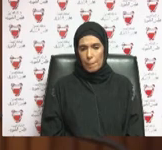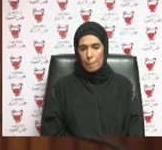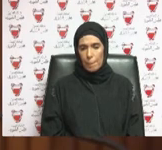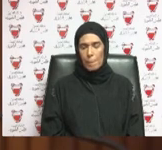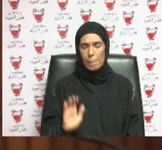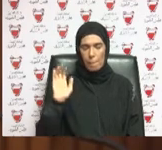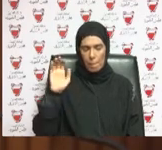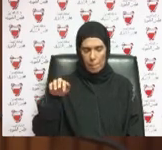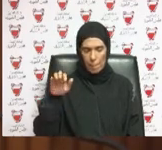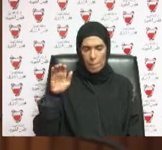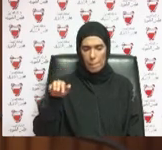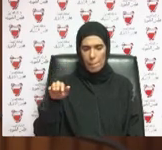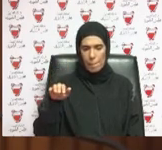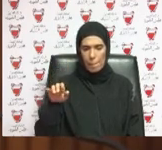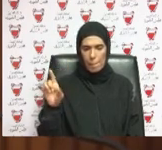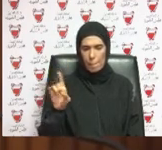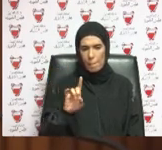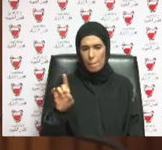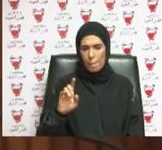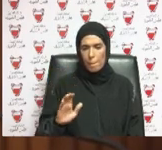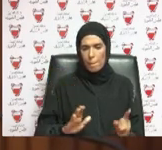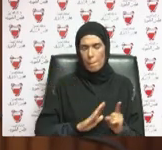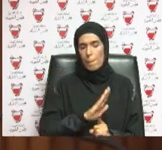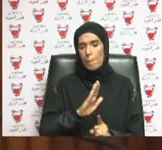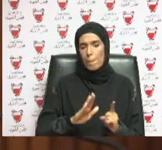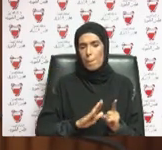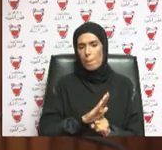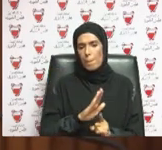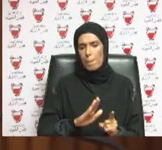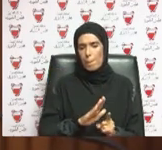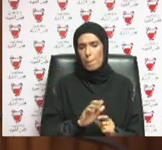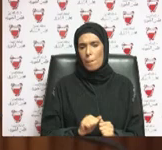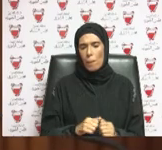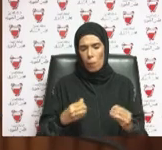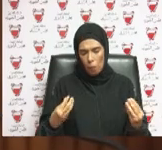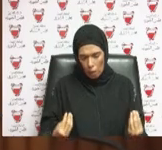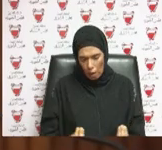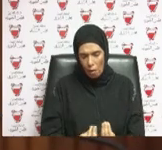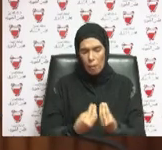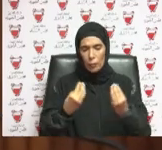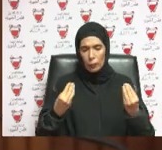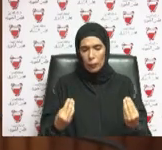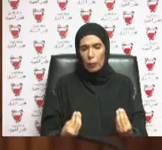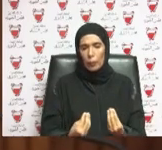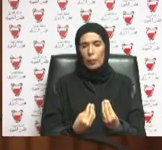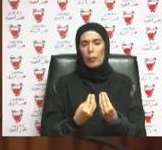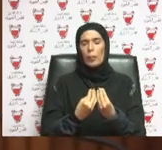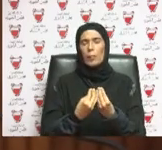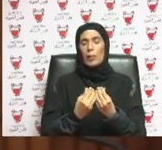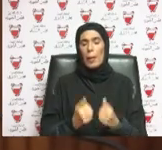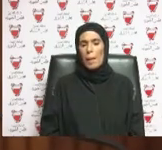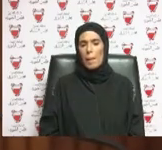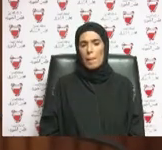نعم، كيف لا تتأثر أنت الذي رافقته وكثير